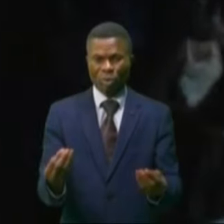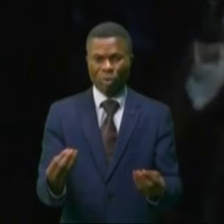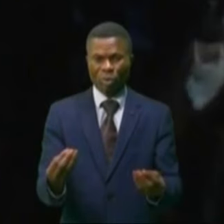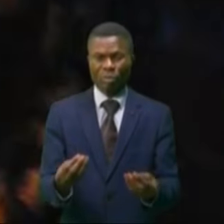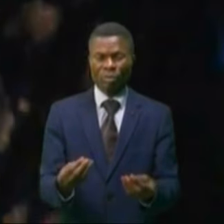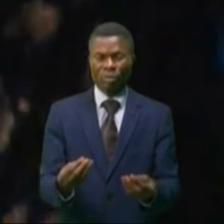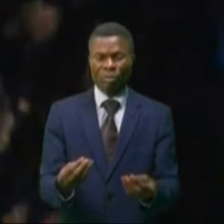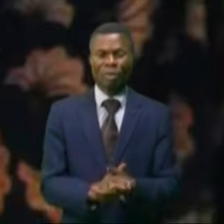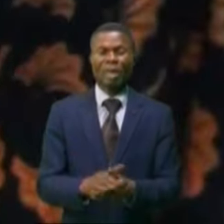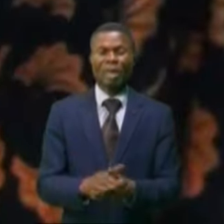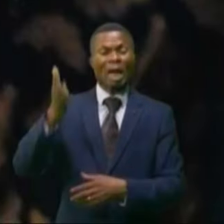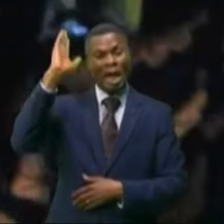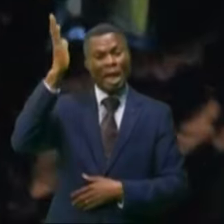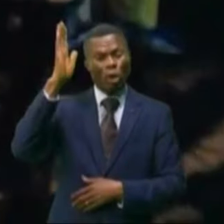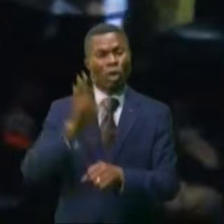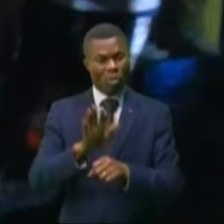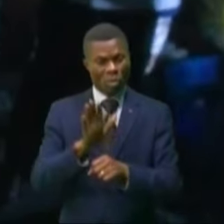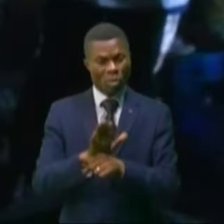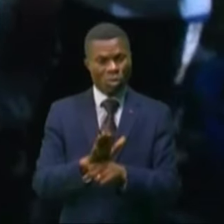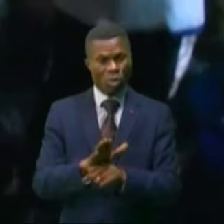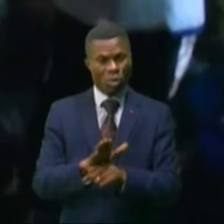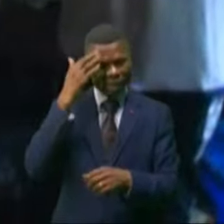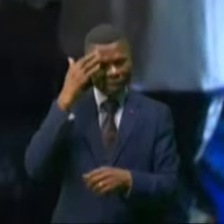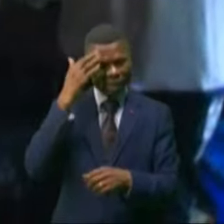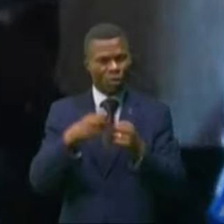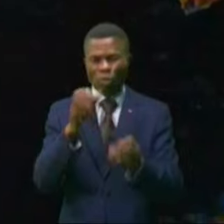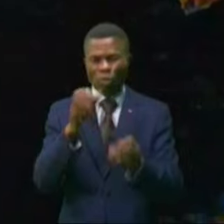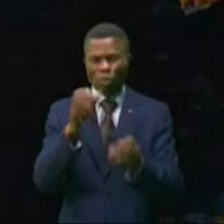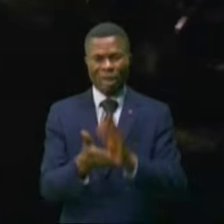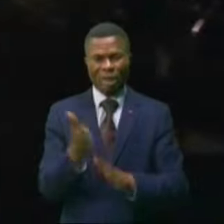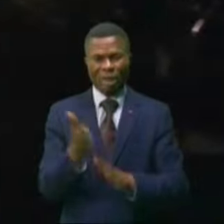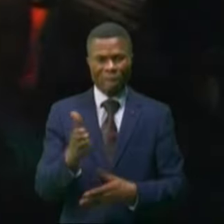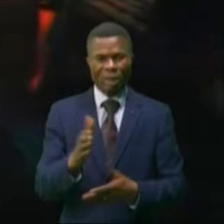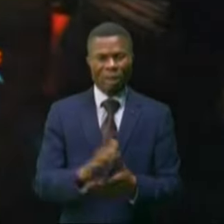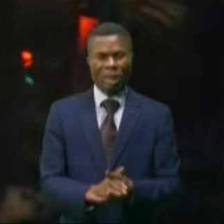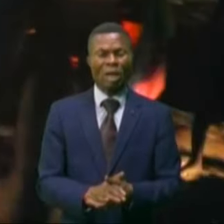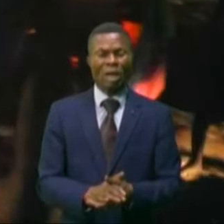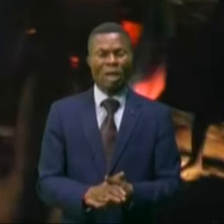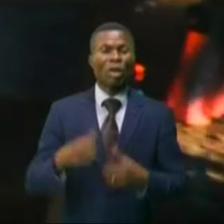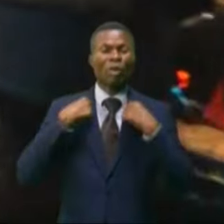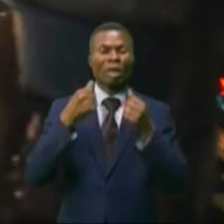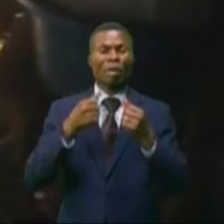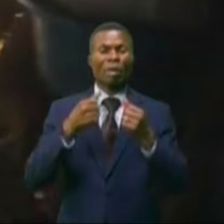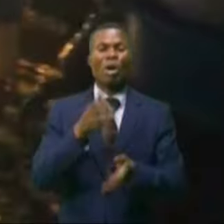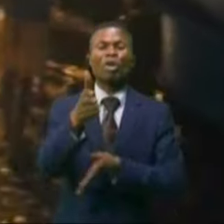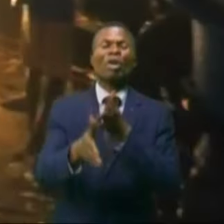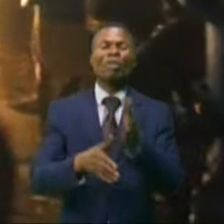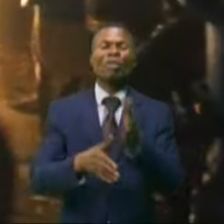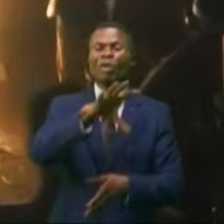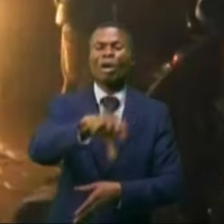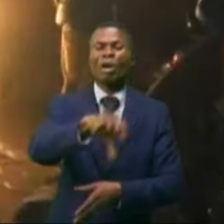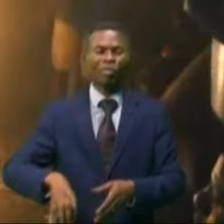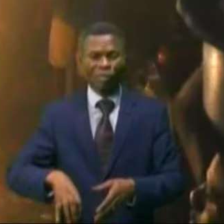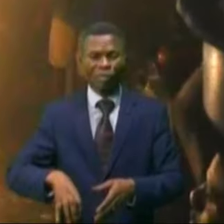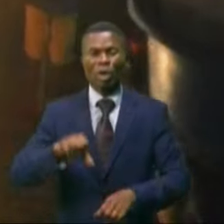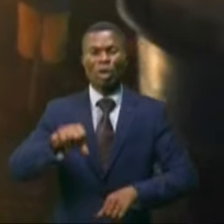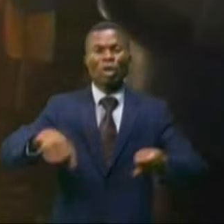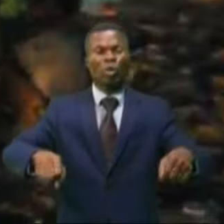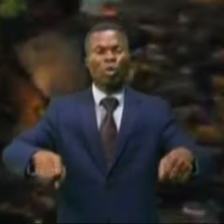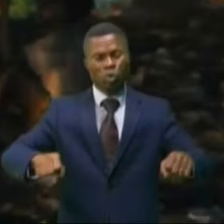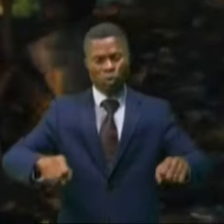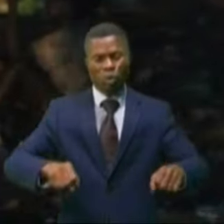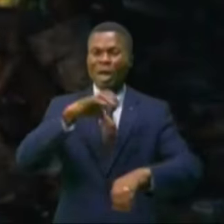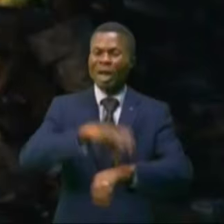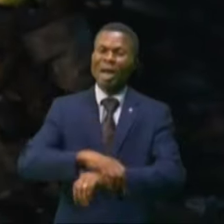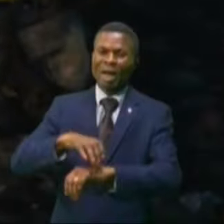de l'insécurité dans ces coins de la capitale. Les malfrats en profitent pour extorquer les véhicules et motocyclistes aux paisibles citoyens